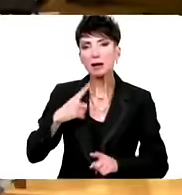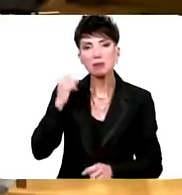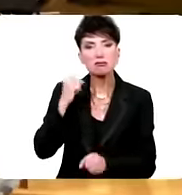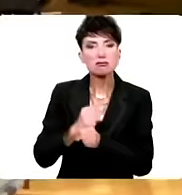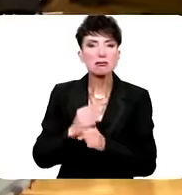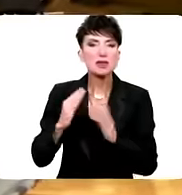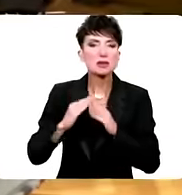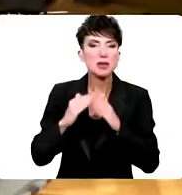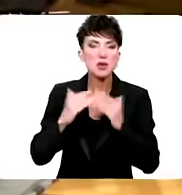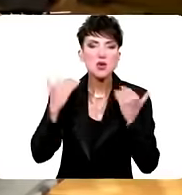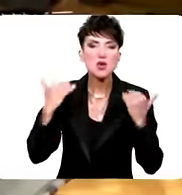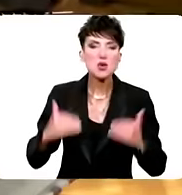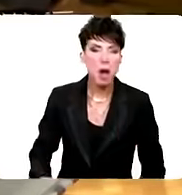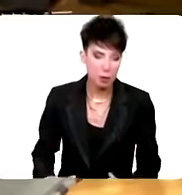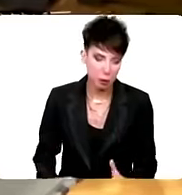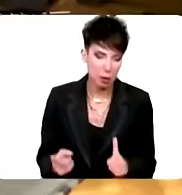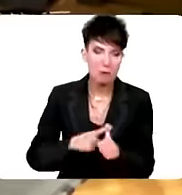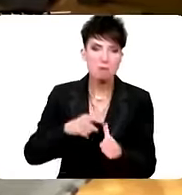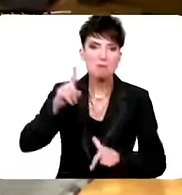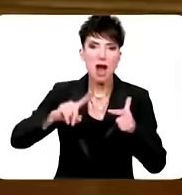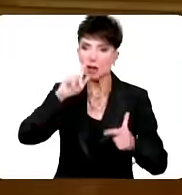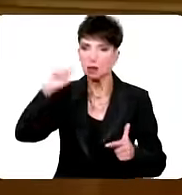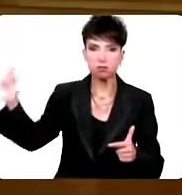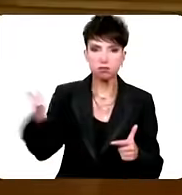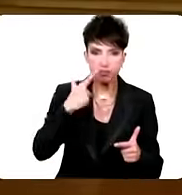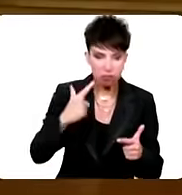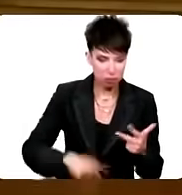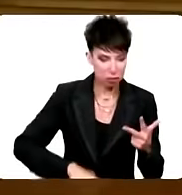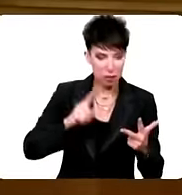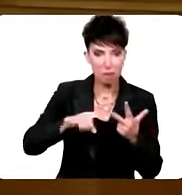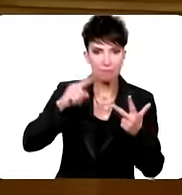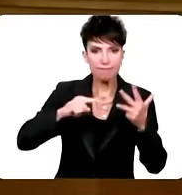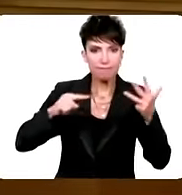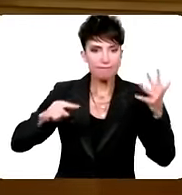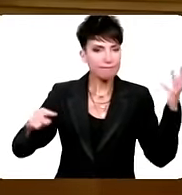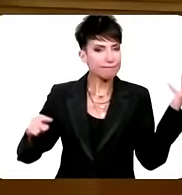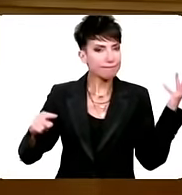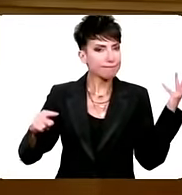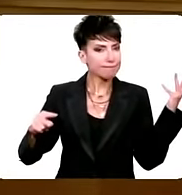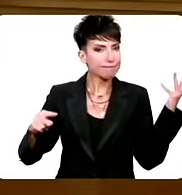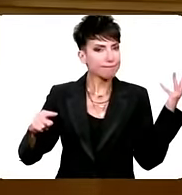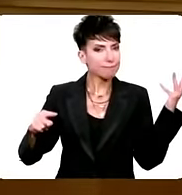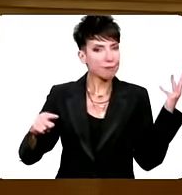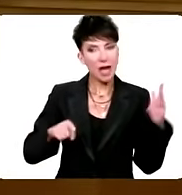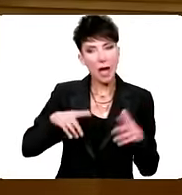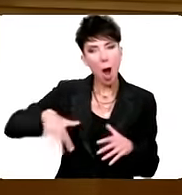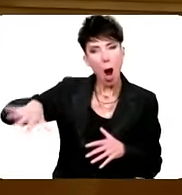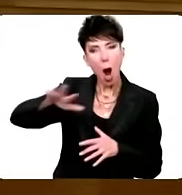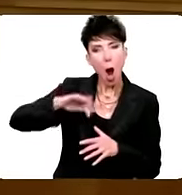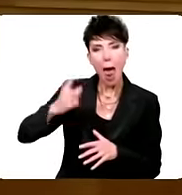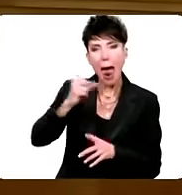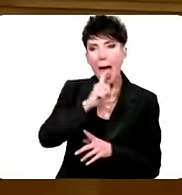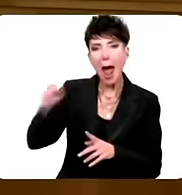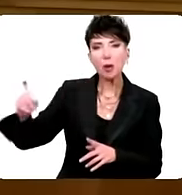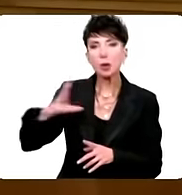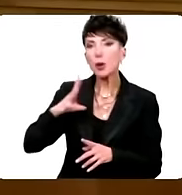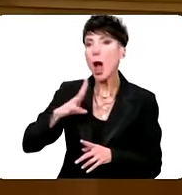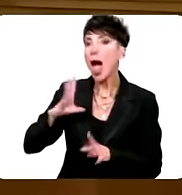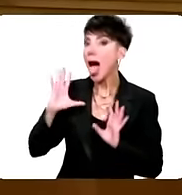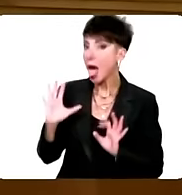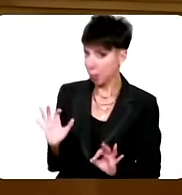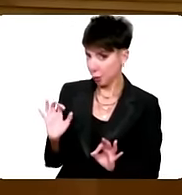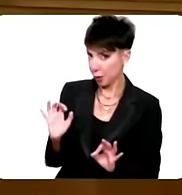Αλλά δεν πήγαν αλλού. Άρα θα έλεγα ότι μας είπανε με τον τρόπο τους, σας εμπιστευόμαστε,